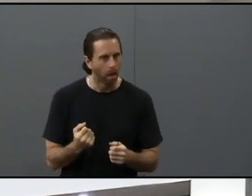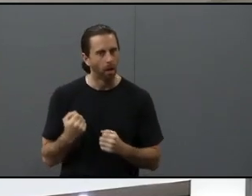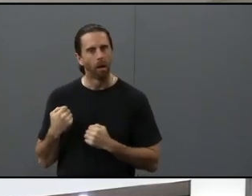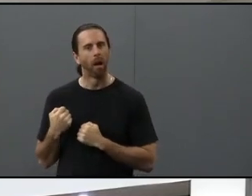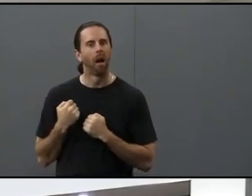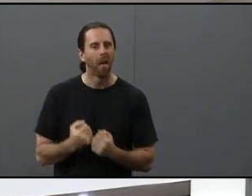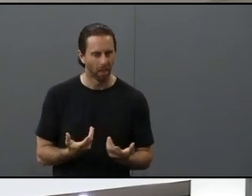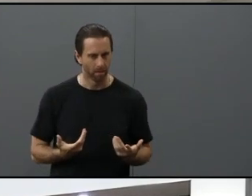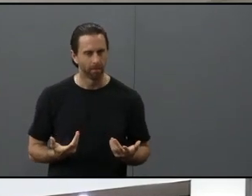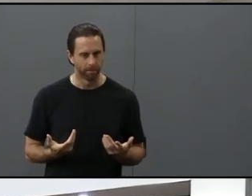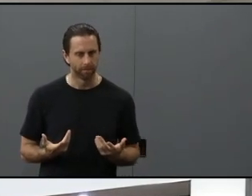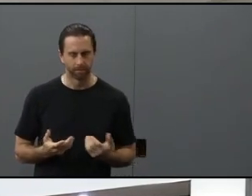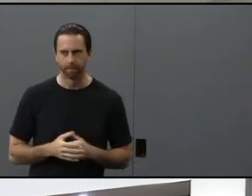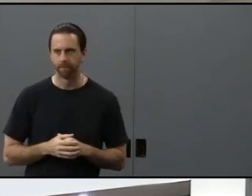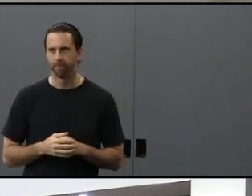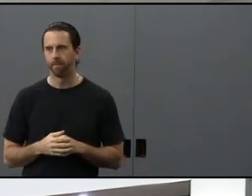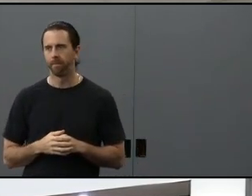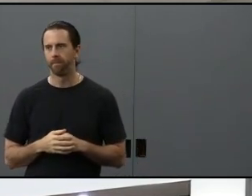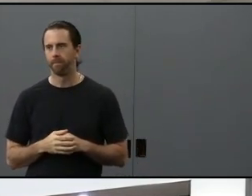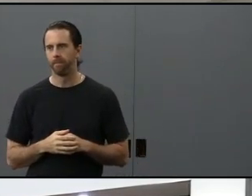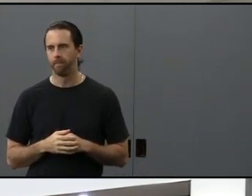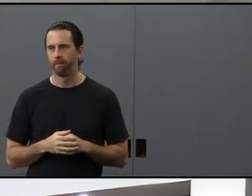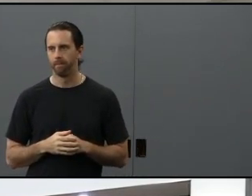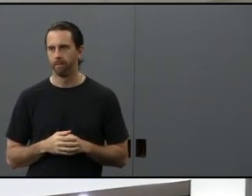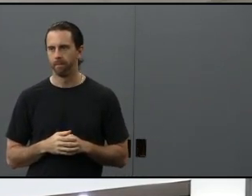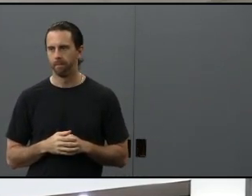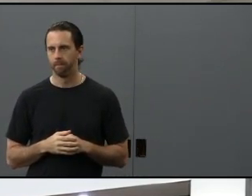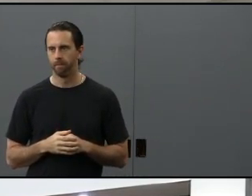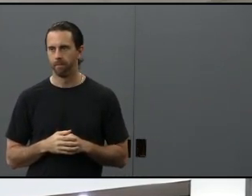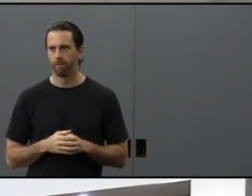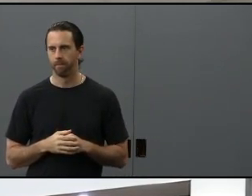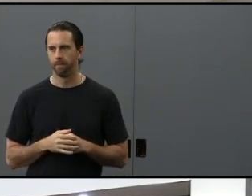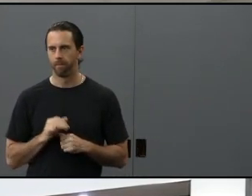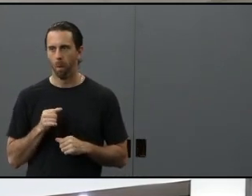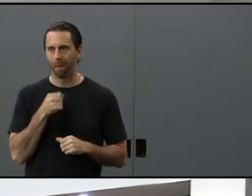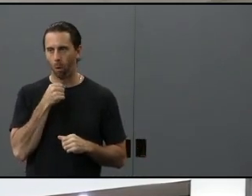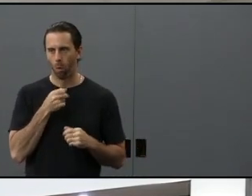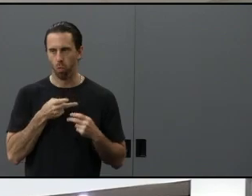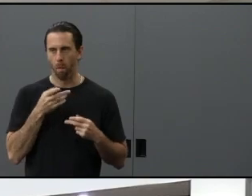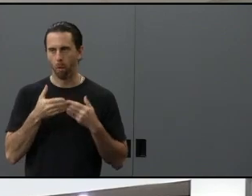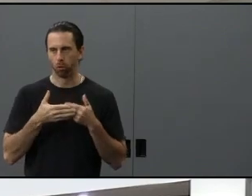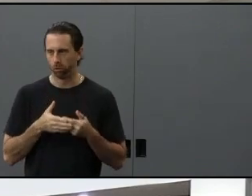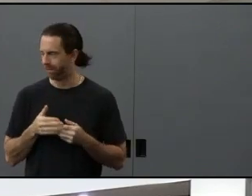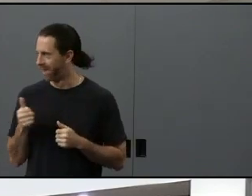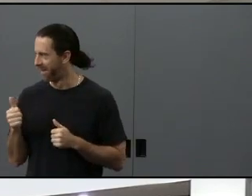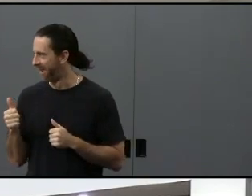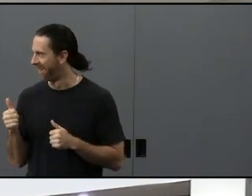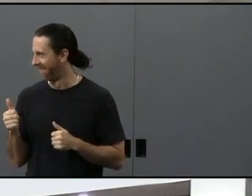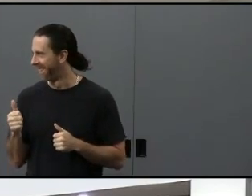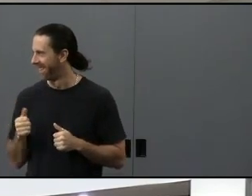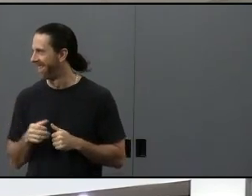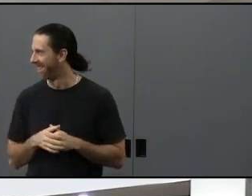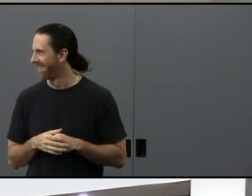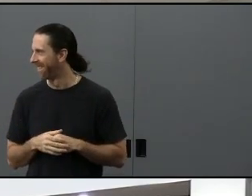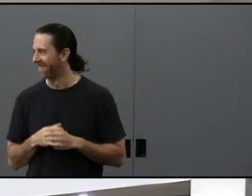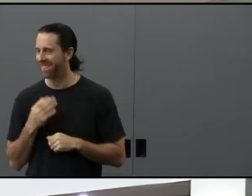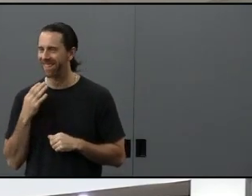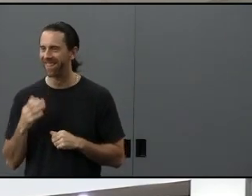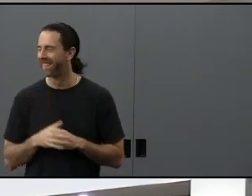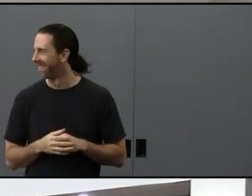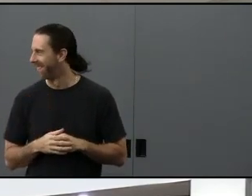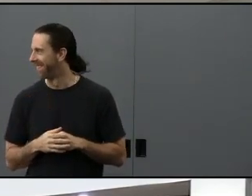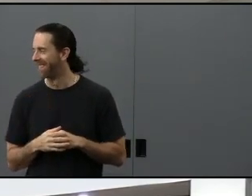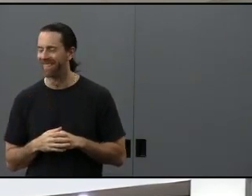je trop proche ok là c'est mieux c'est bon c'est bon interprète c'est correct pour vous autres